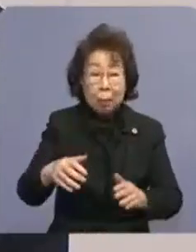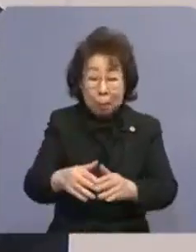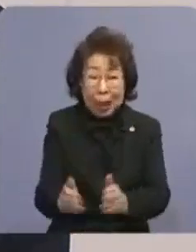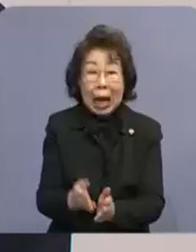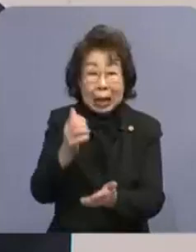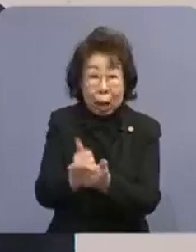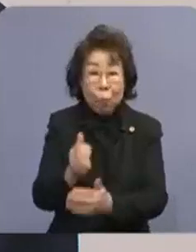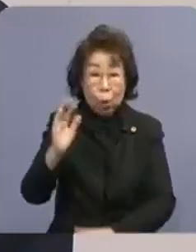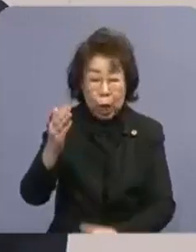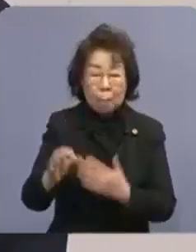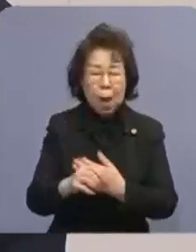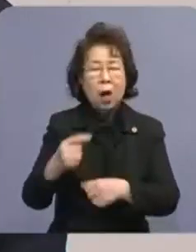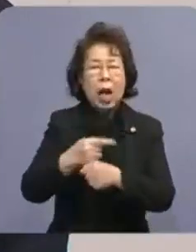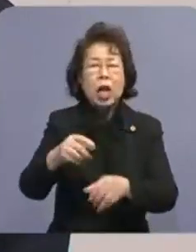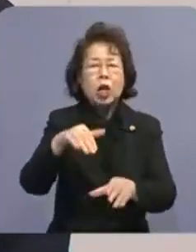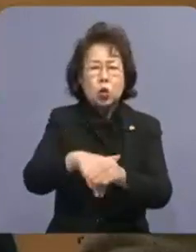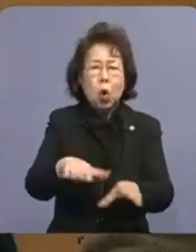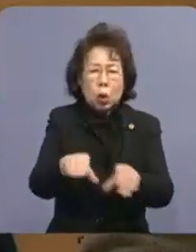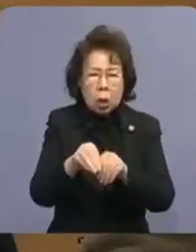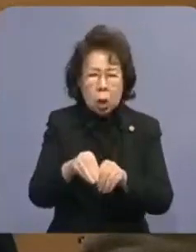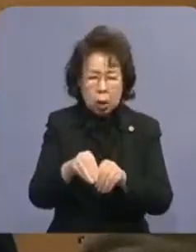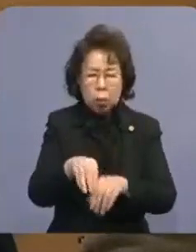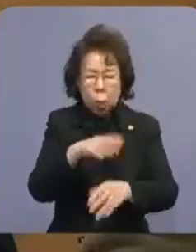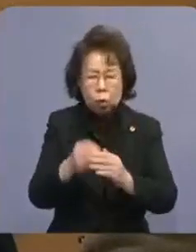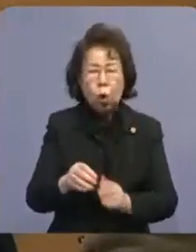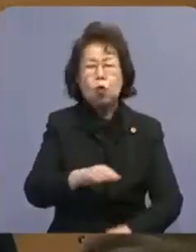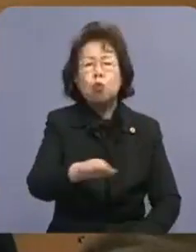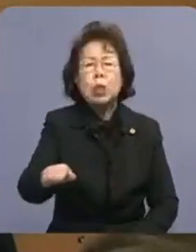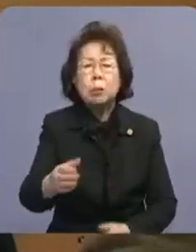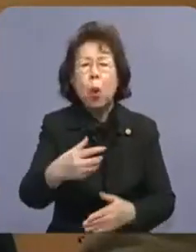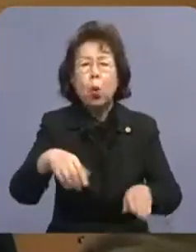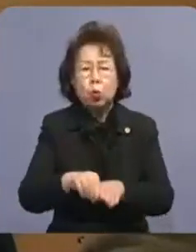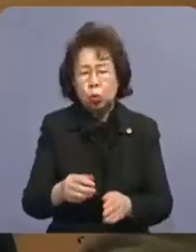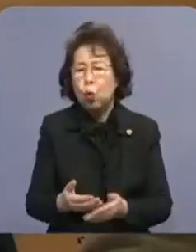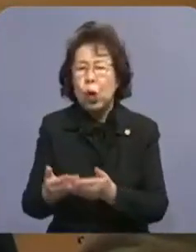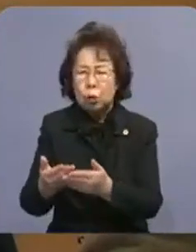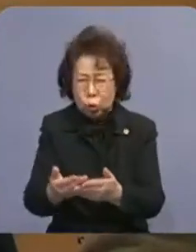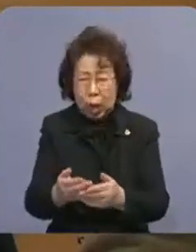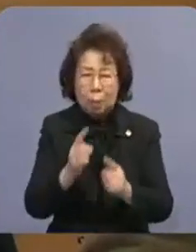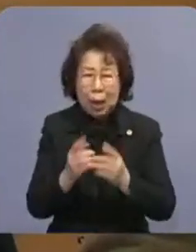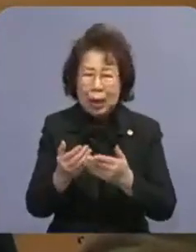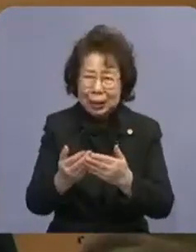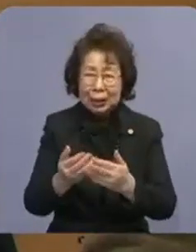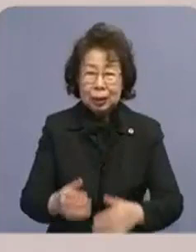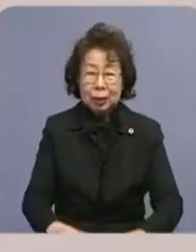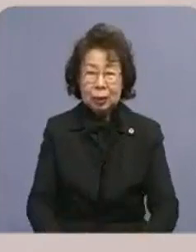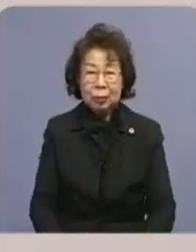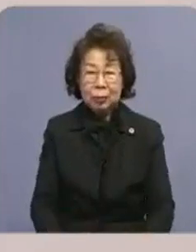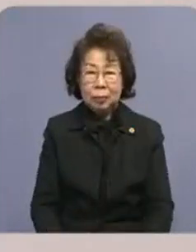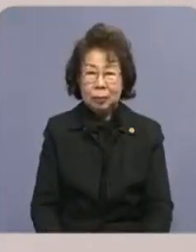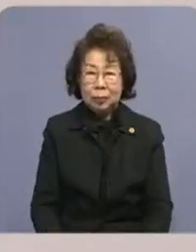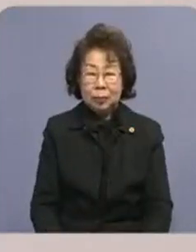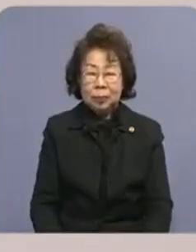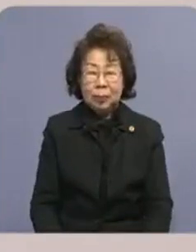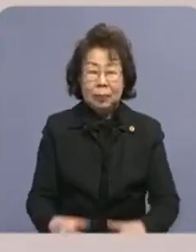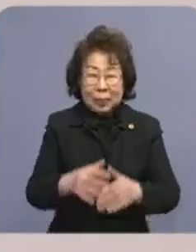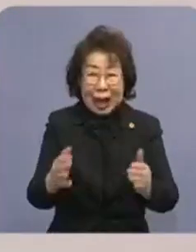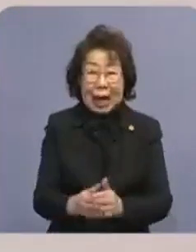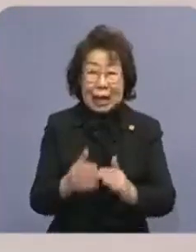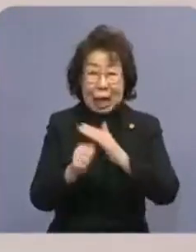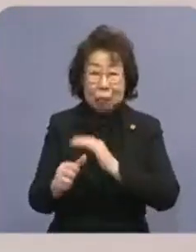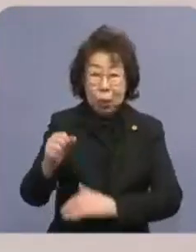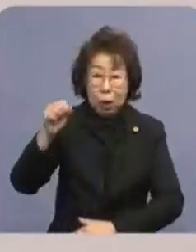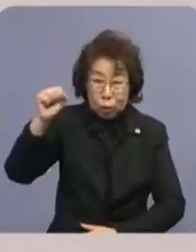되면 내년 총선 공천권을 국민과 당원에게 돌려드리겠다고 약속했습니다. 당대표